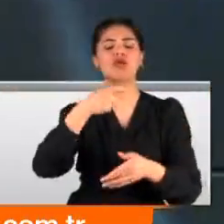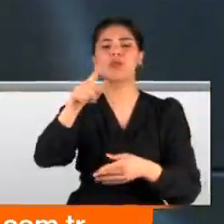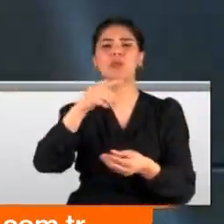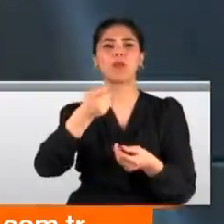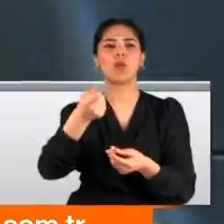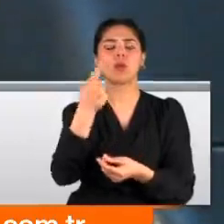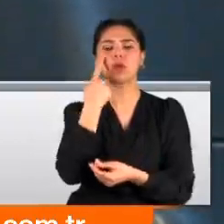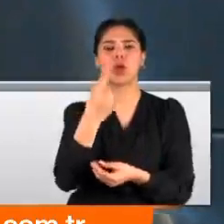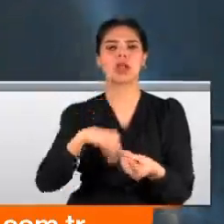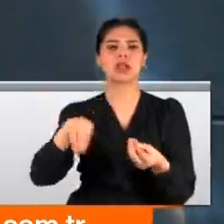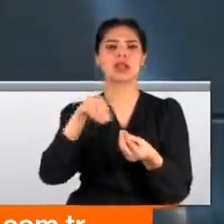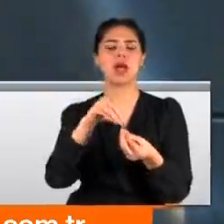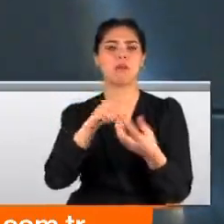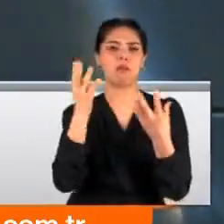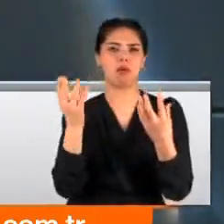yapıldı.